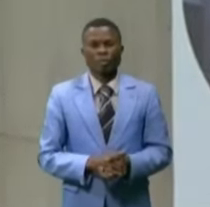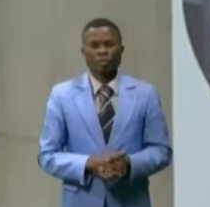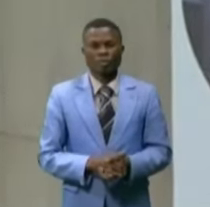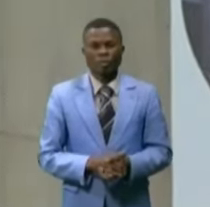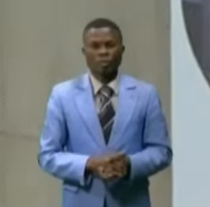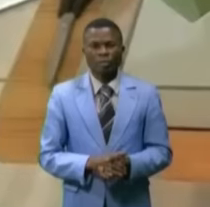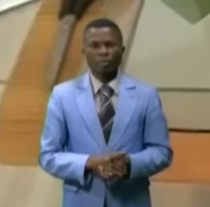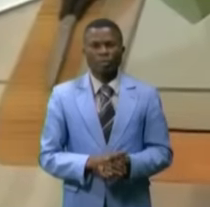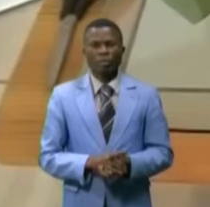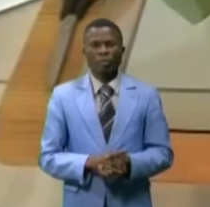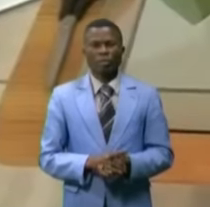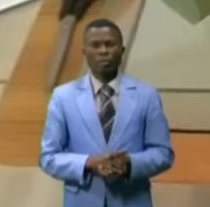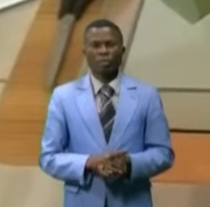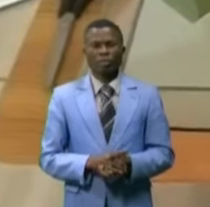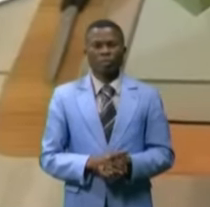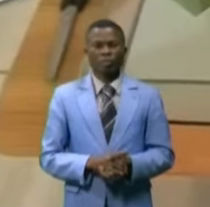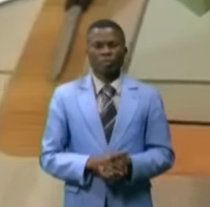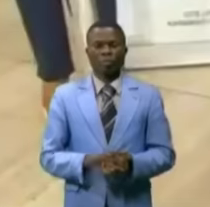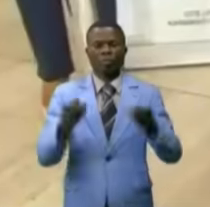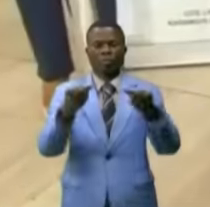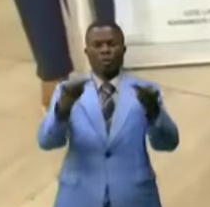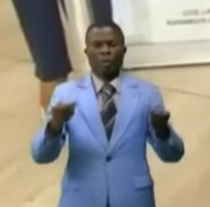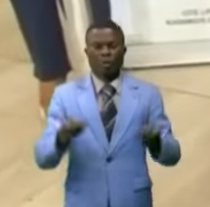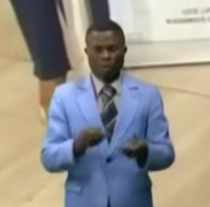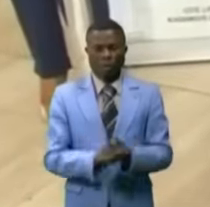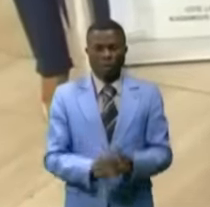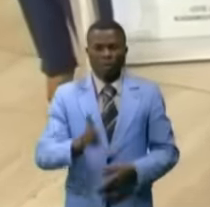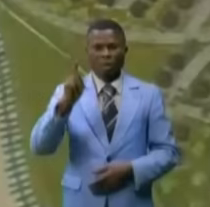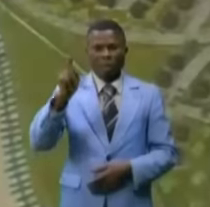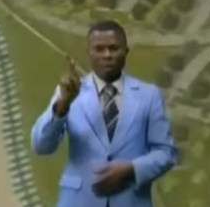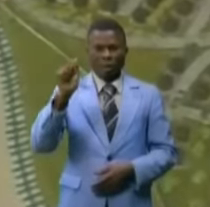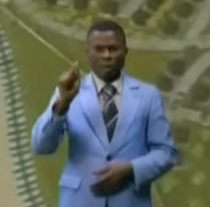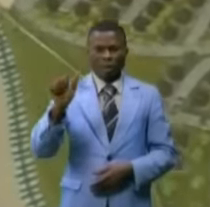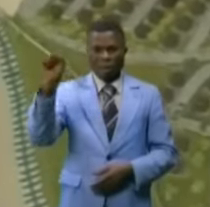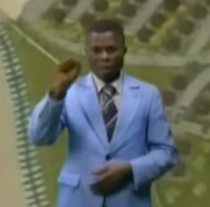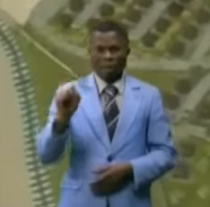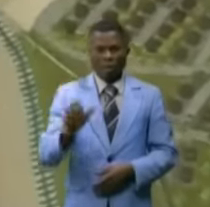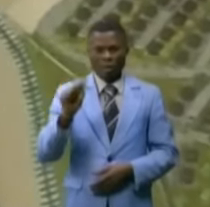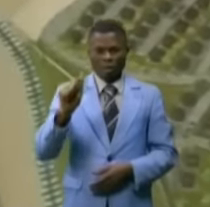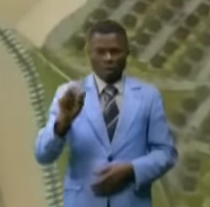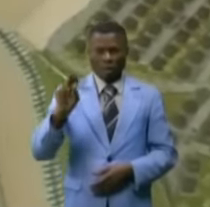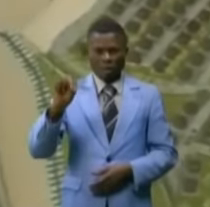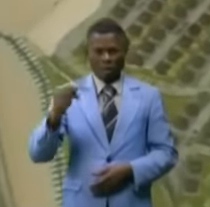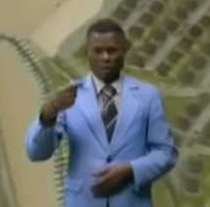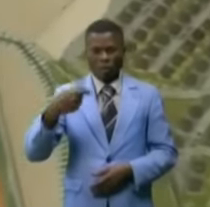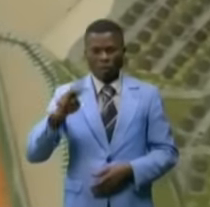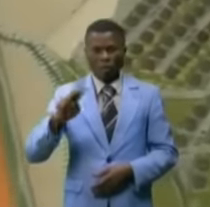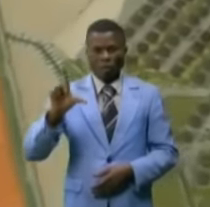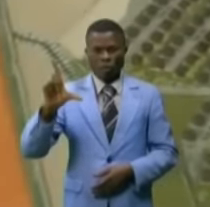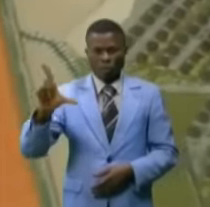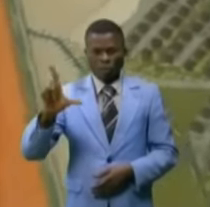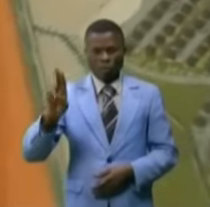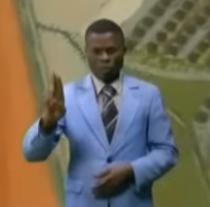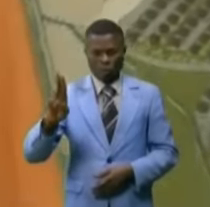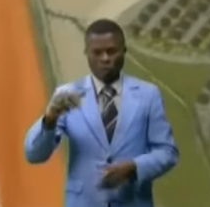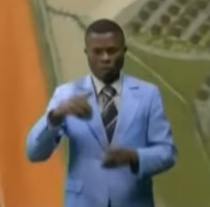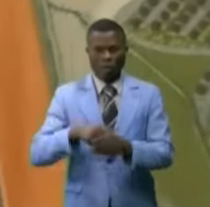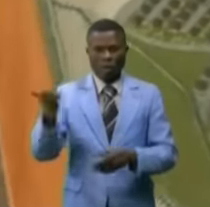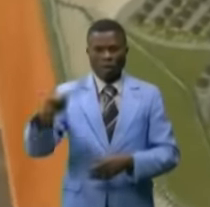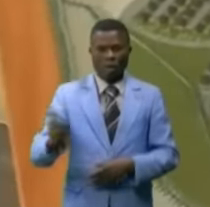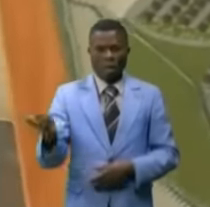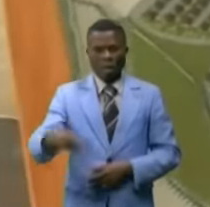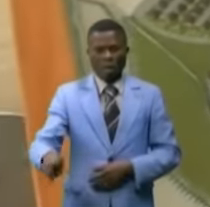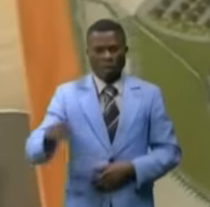Cité Lipamboli Kasangoulou Smart City, c'est un projet de construction d'une cité moderne à Kasangoulou dans la province du Congo